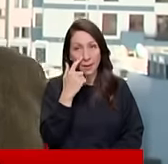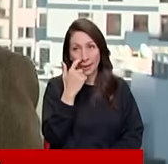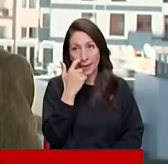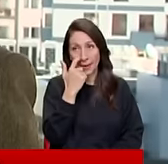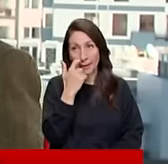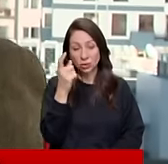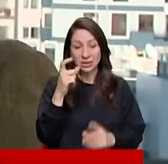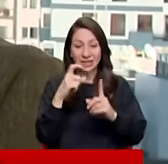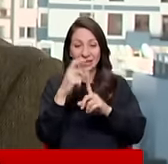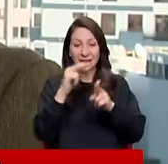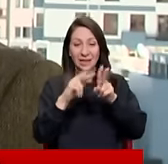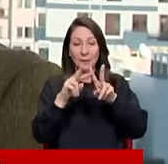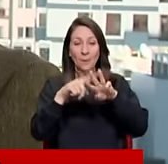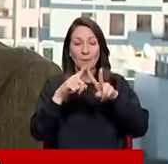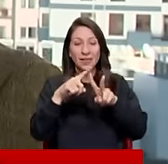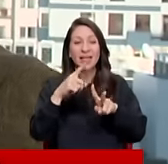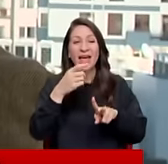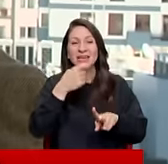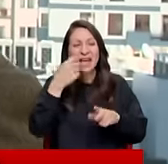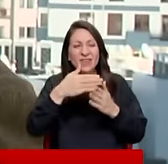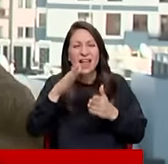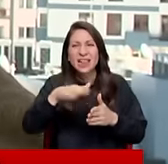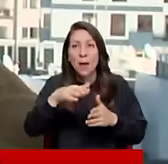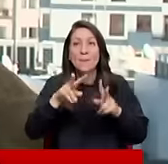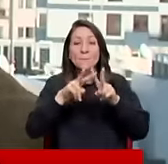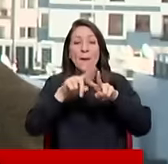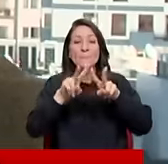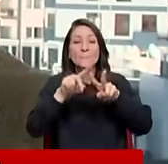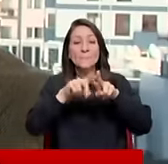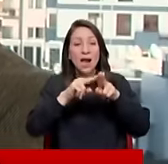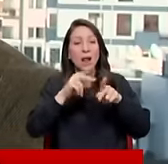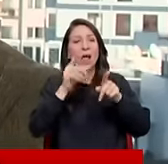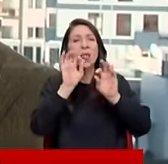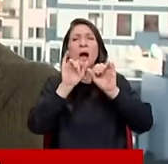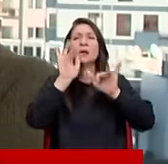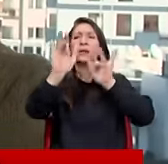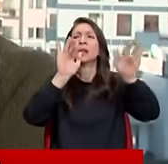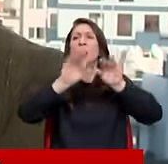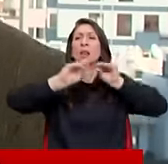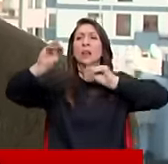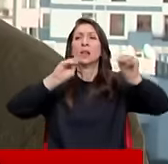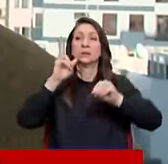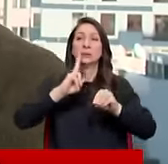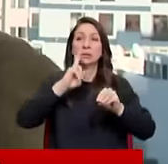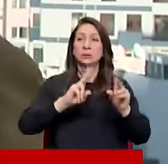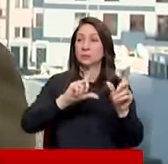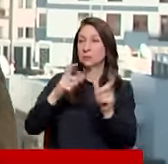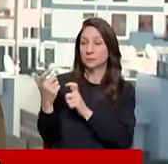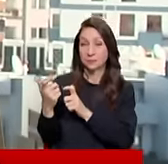Şurada Dikmen'deki gecekondu sahiplerini Mamak'ta, şurada burada bir yerlere gönderdiler. Buraya zenginler